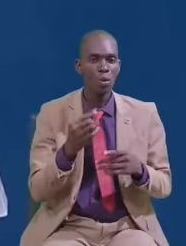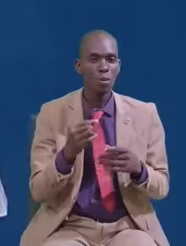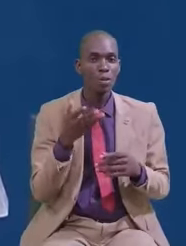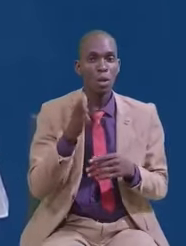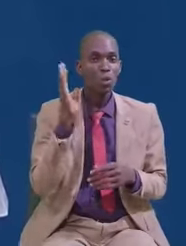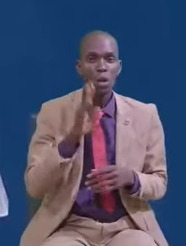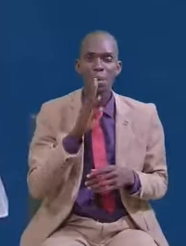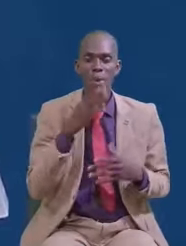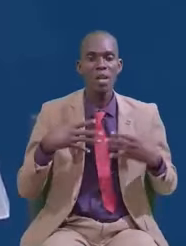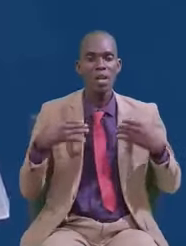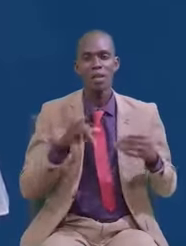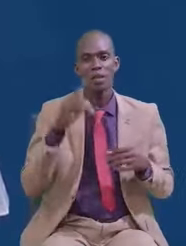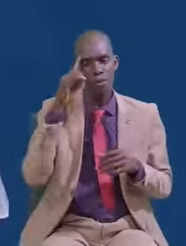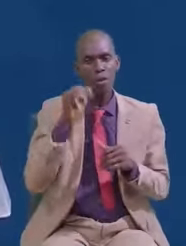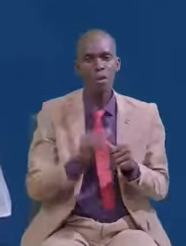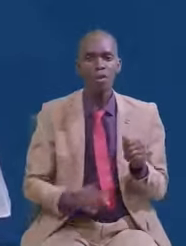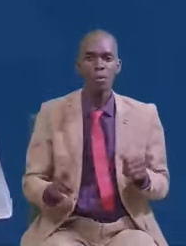monde.